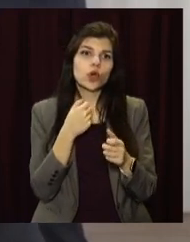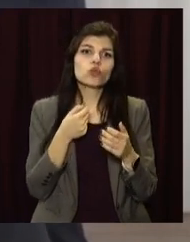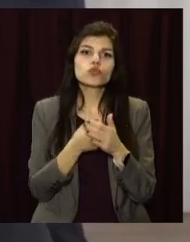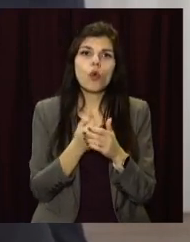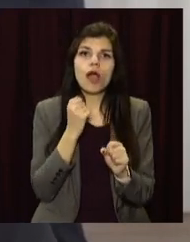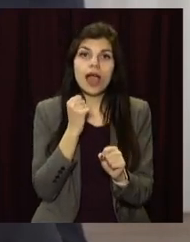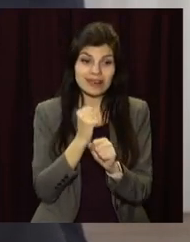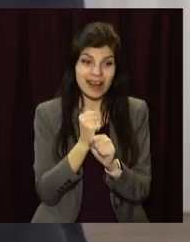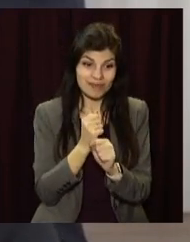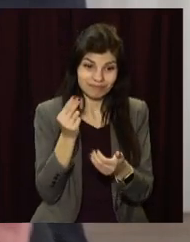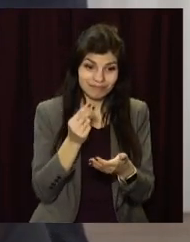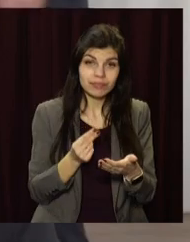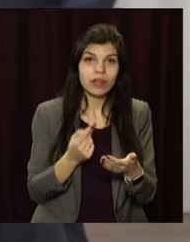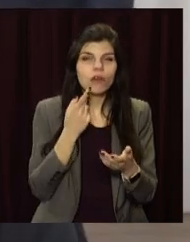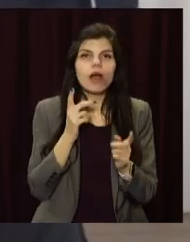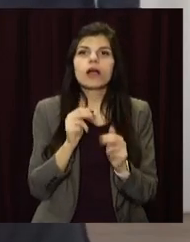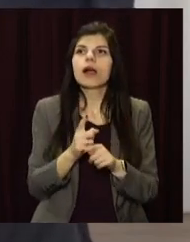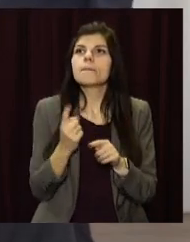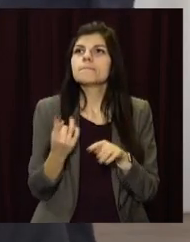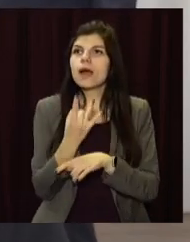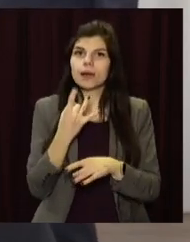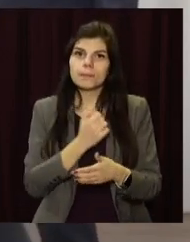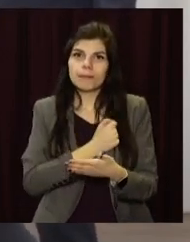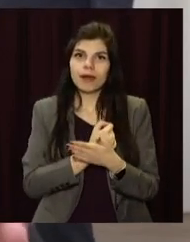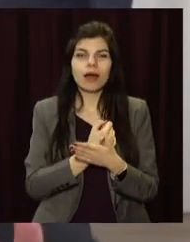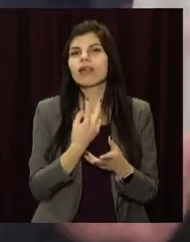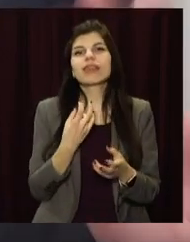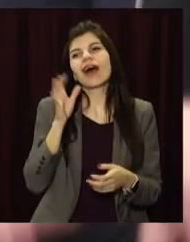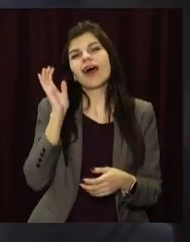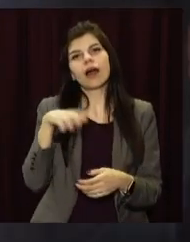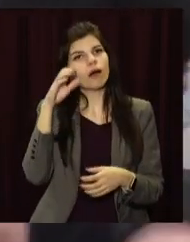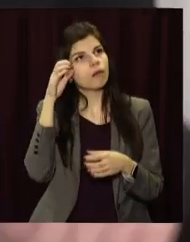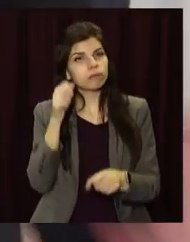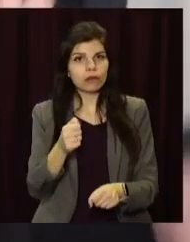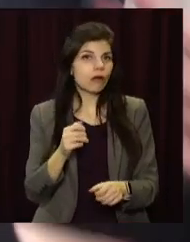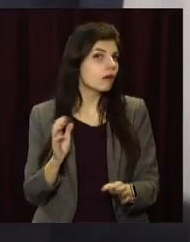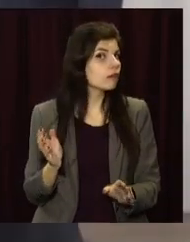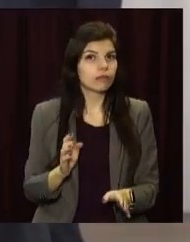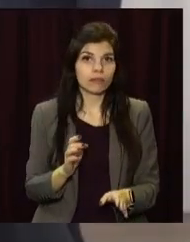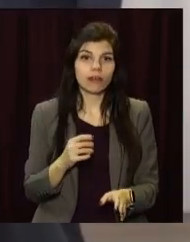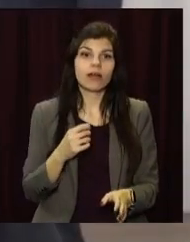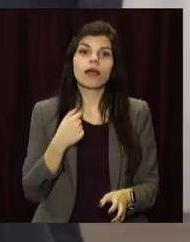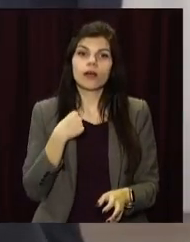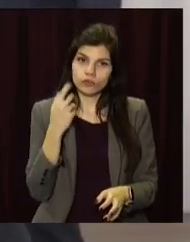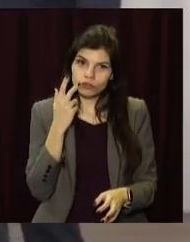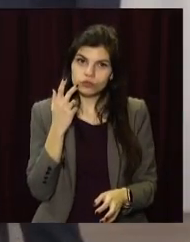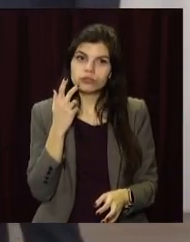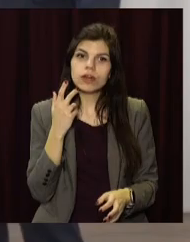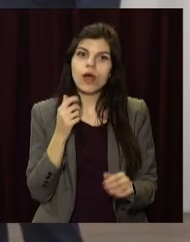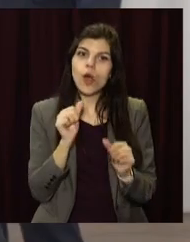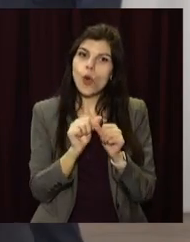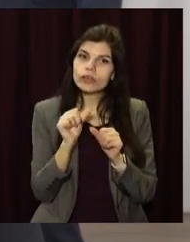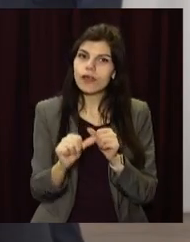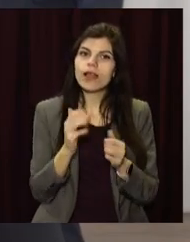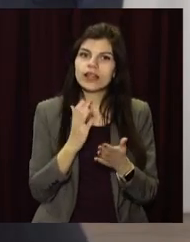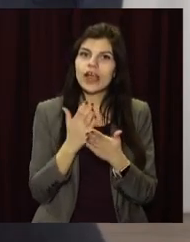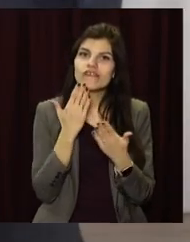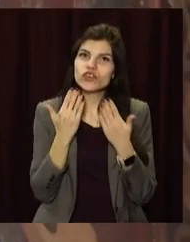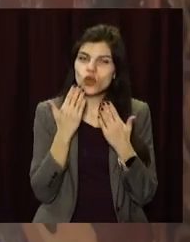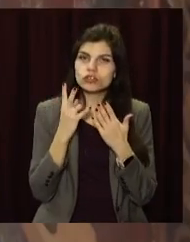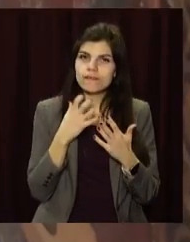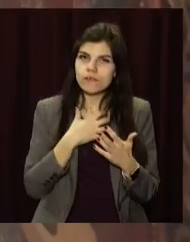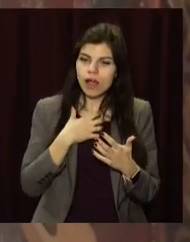штучного зістарення поверхонь шляхом розтріскування кольорового шару, фарби або лаку. У мене немає свого почерка. Тобто